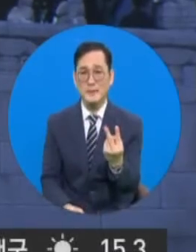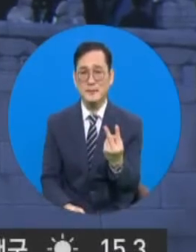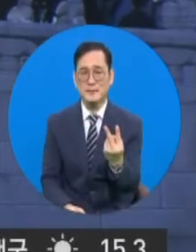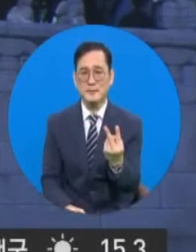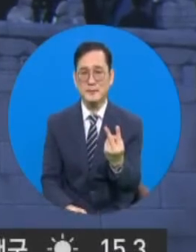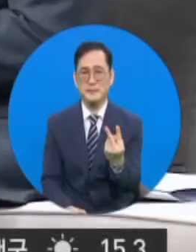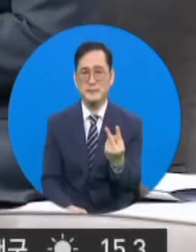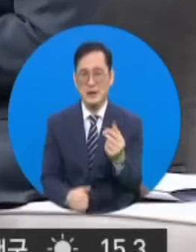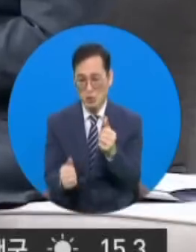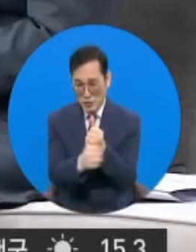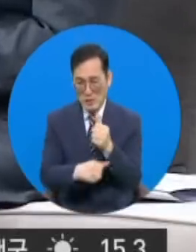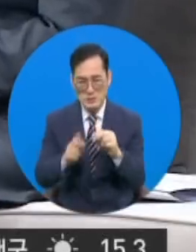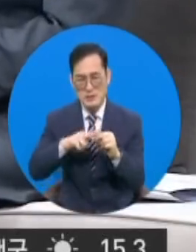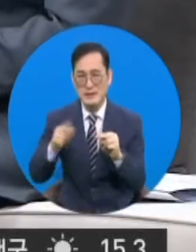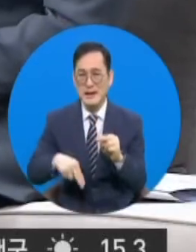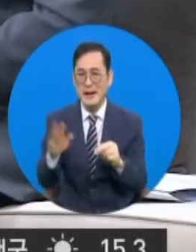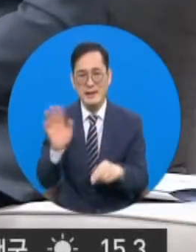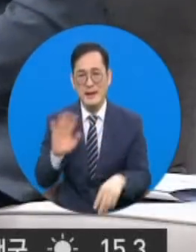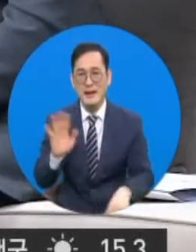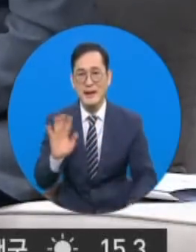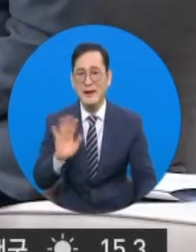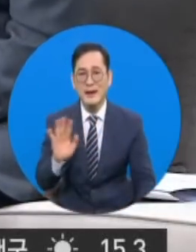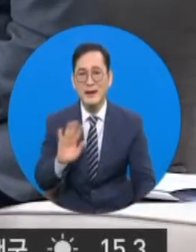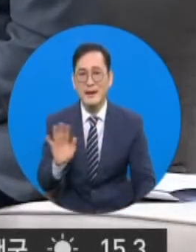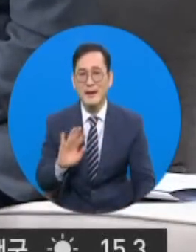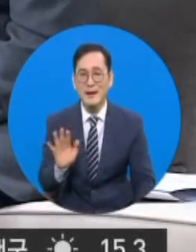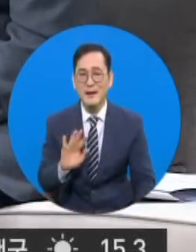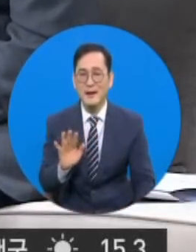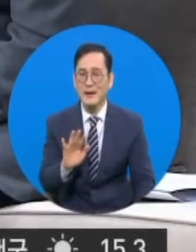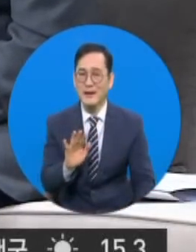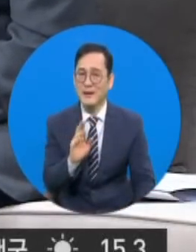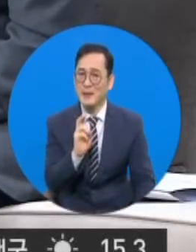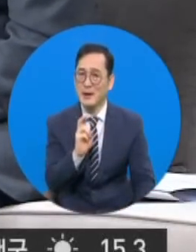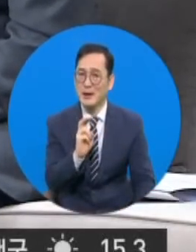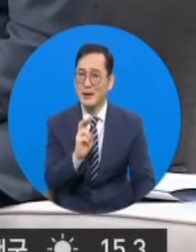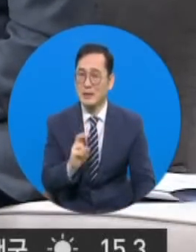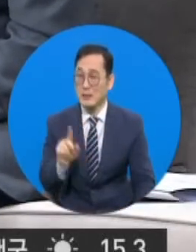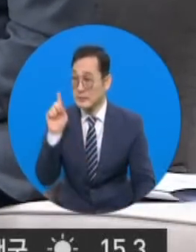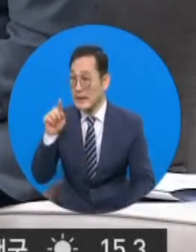없다라는 입장을 고수하고 있는데 그렇게 되면 내일 만약에